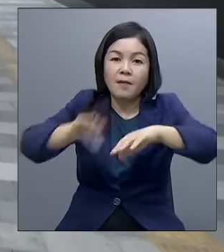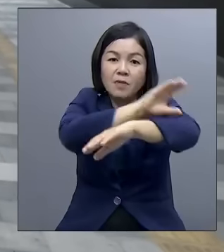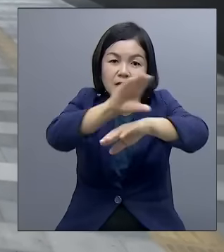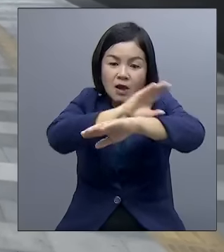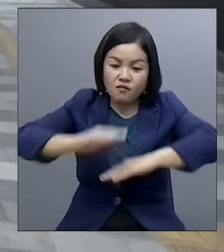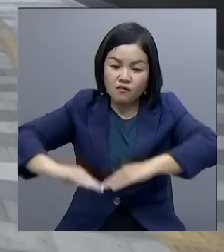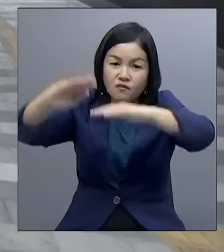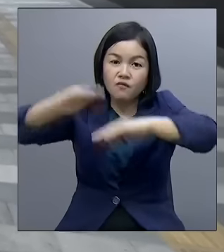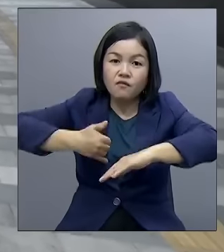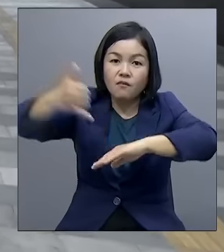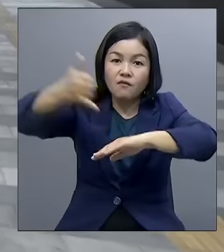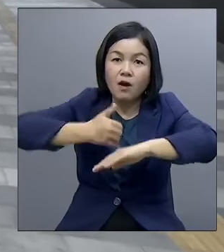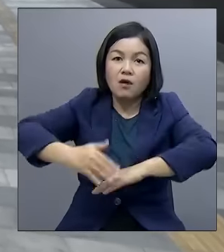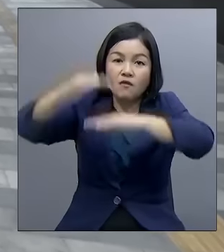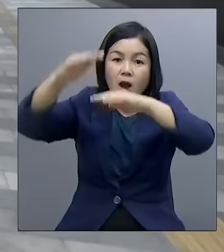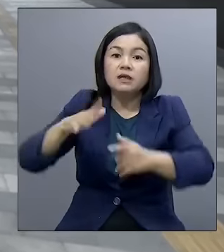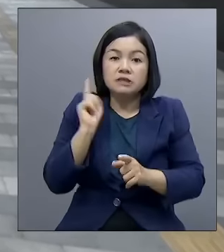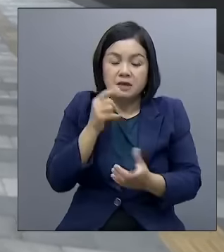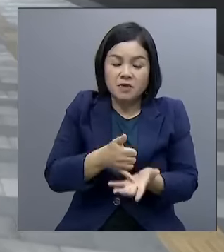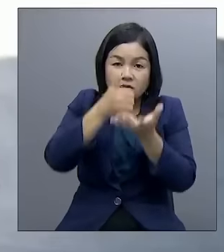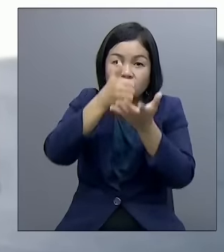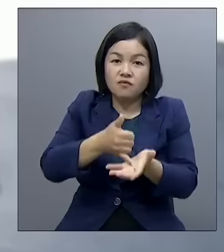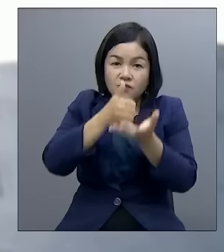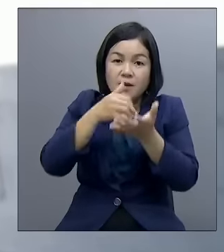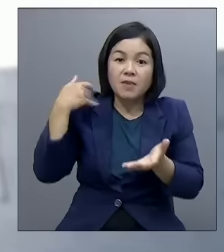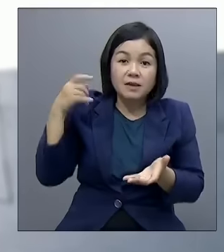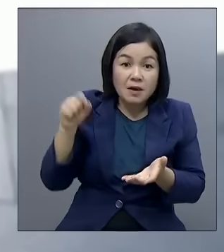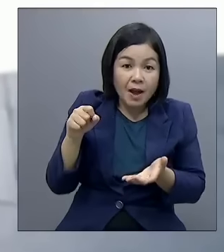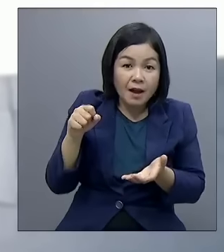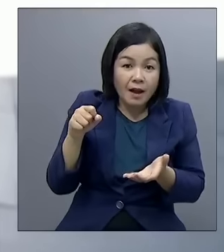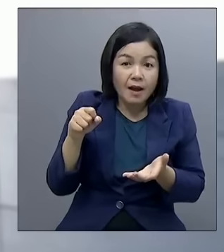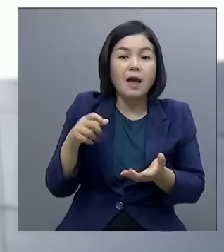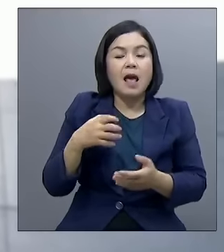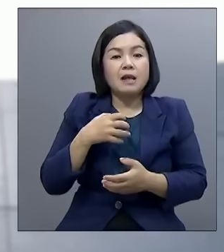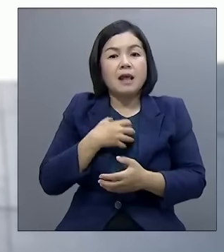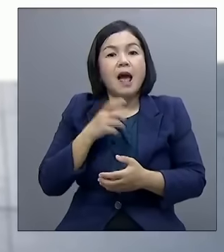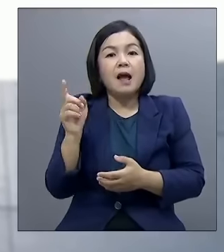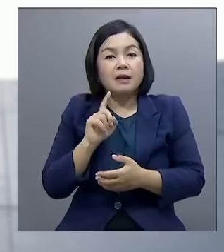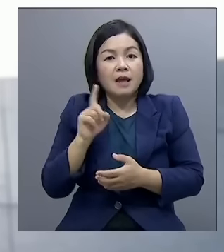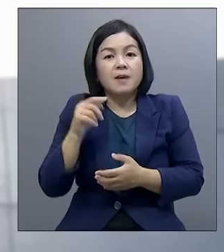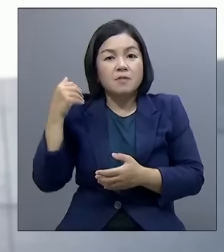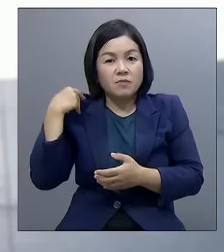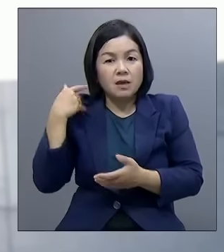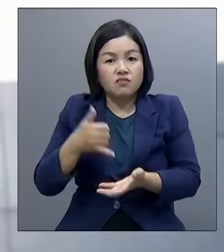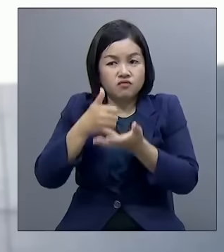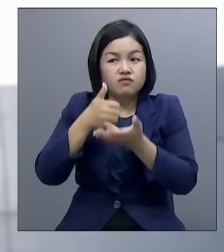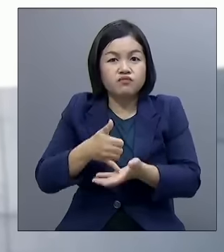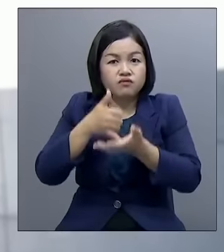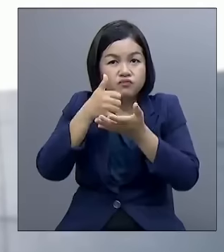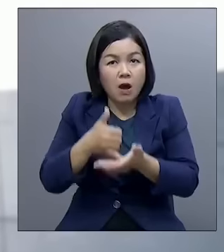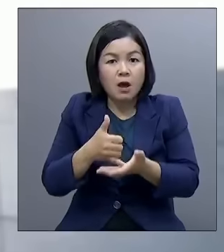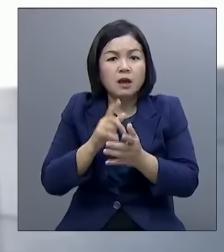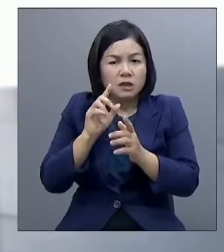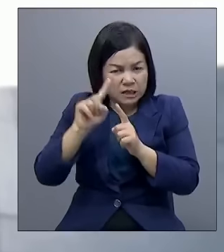ดเลื่อนจริงๆตอนนี้เขาก็มีลิฟต์อยู่แล้วส่วนใหญ่นะคะก็อยากจะให้มีนั่นแหละแต่ความสะอาด